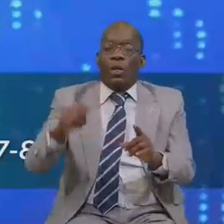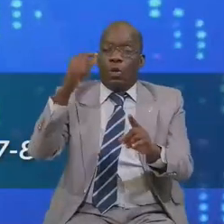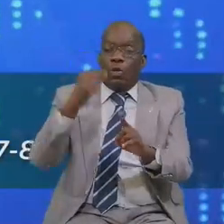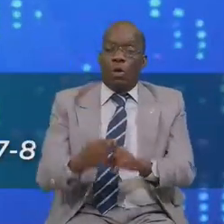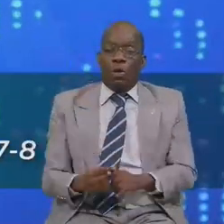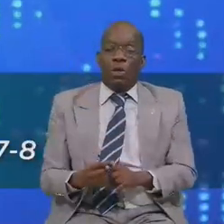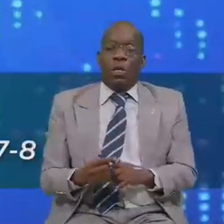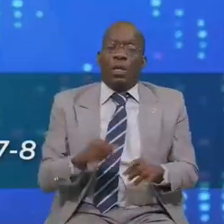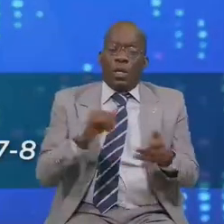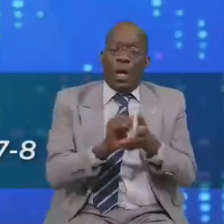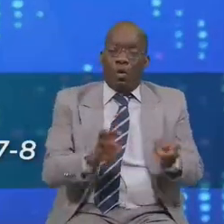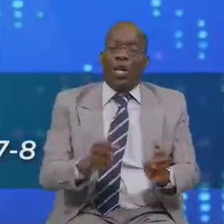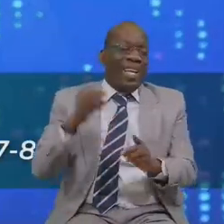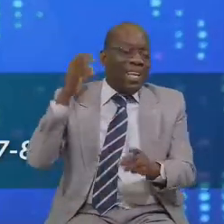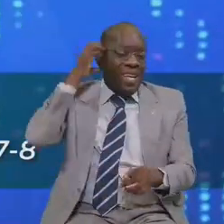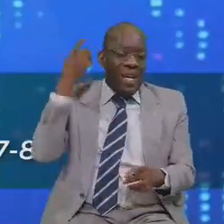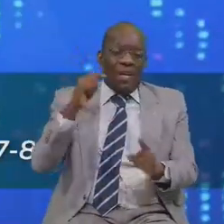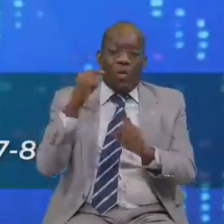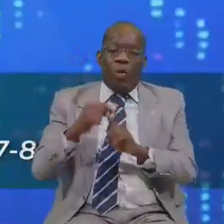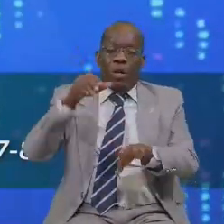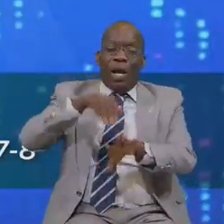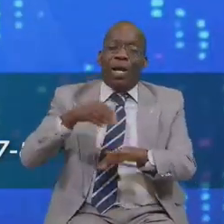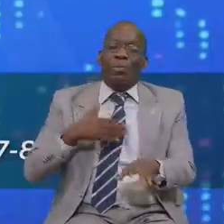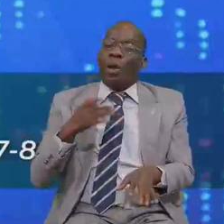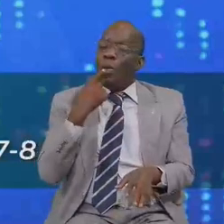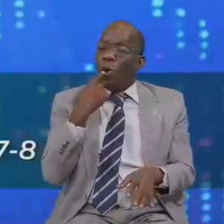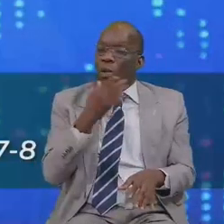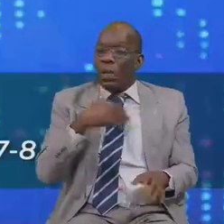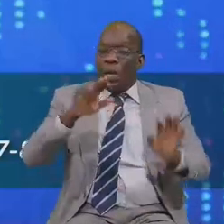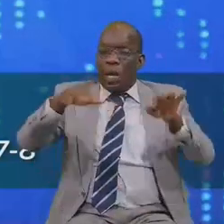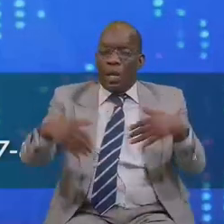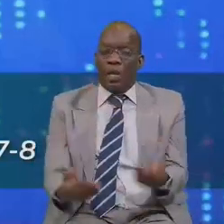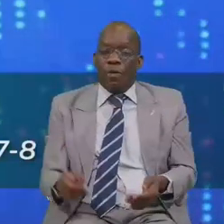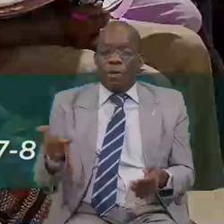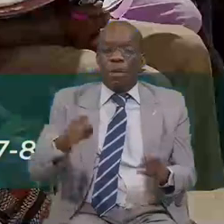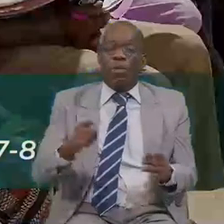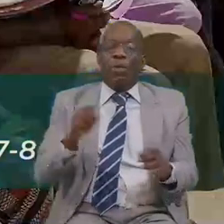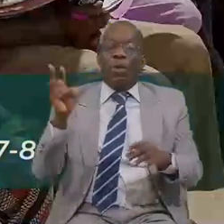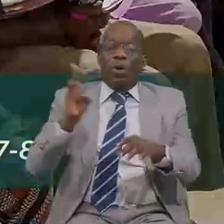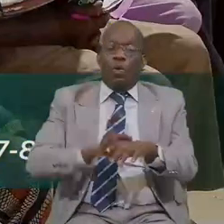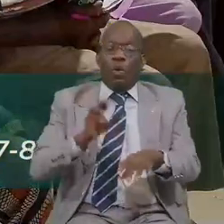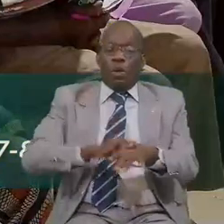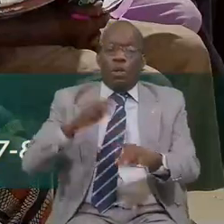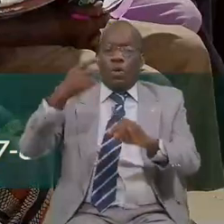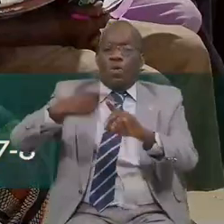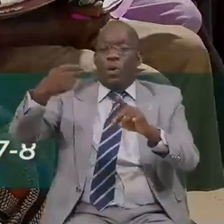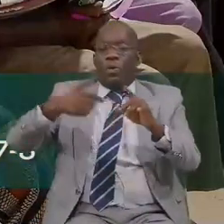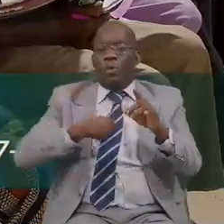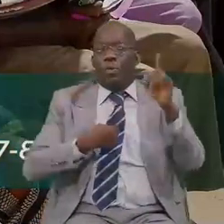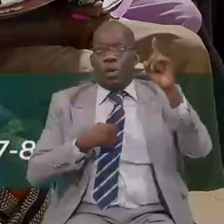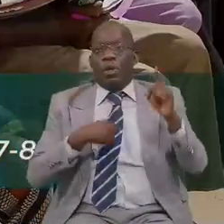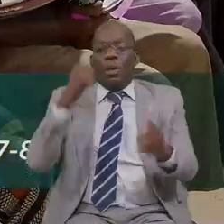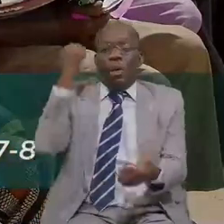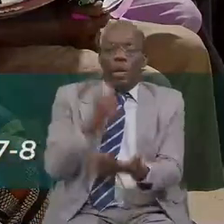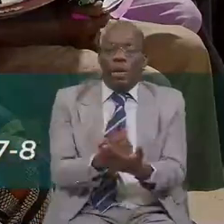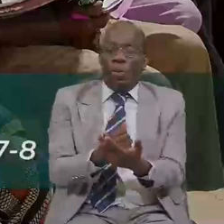sort de ma bouche et avertis-les de ma part. Amen. Quand les